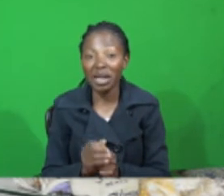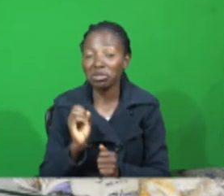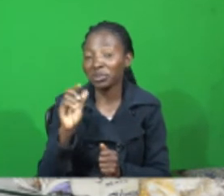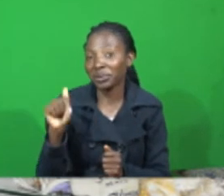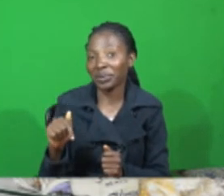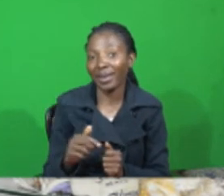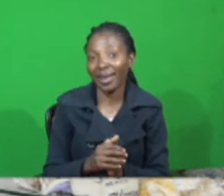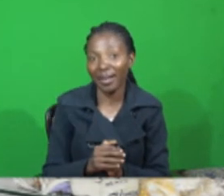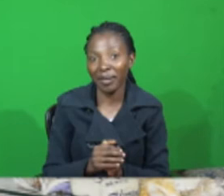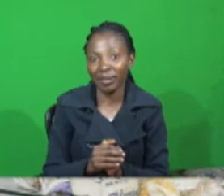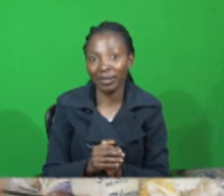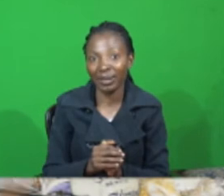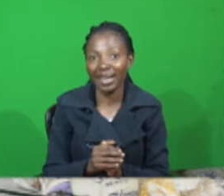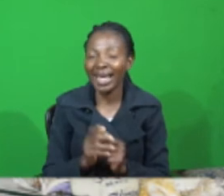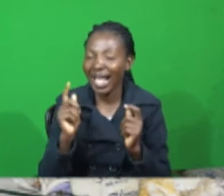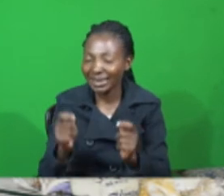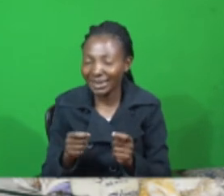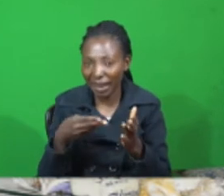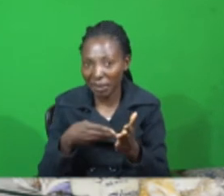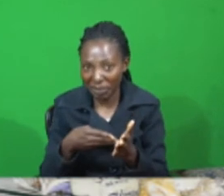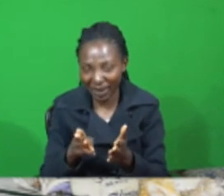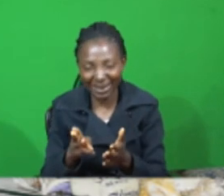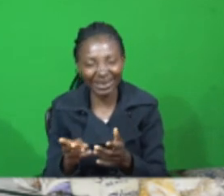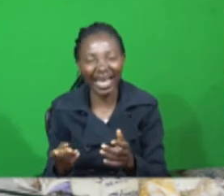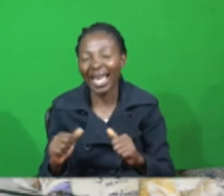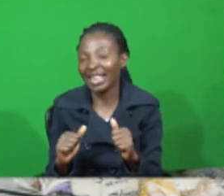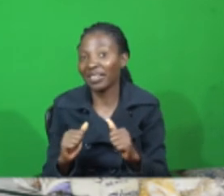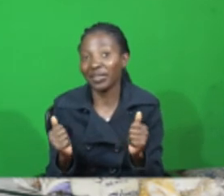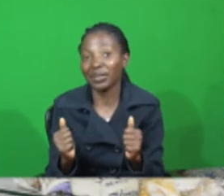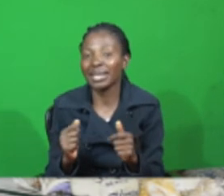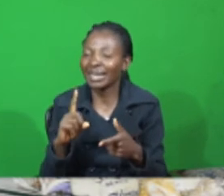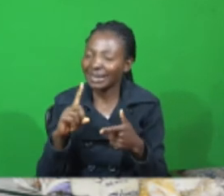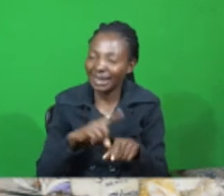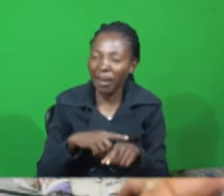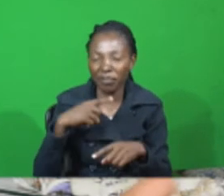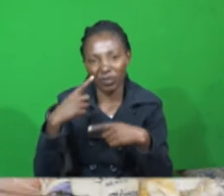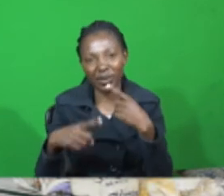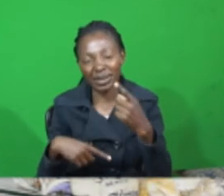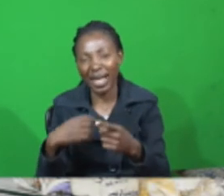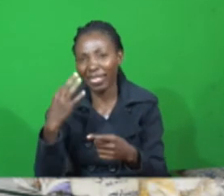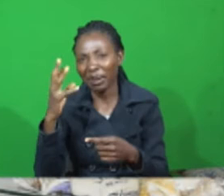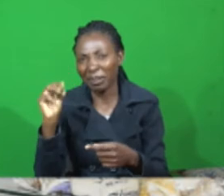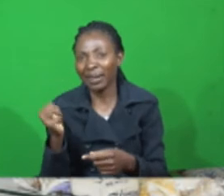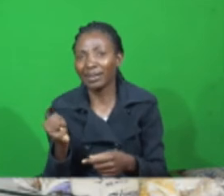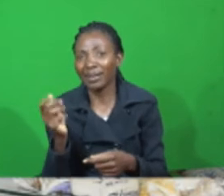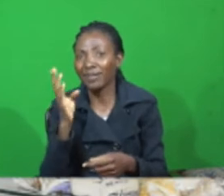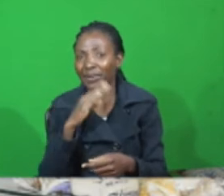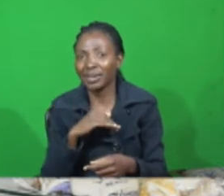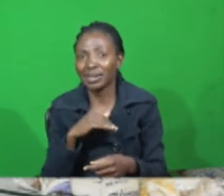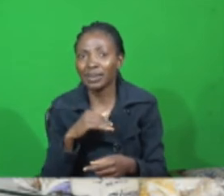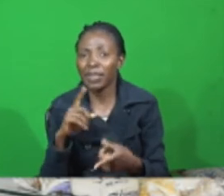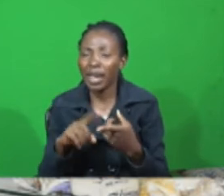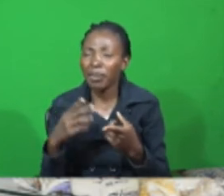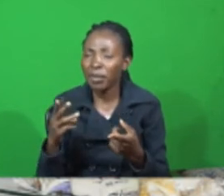Saka vaedza kubhadhara zvaramba yanzi time yakaramba ichifamba. 3 months dzatokwana.